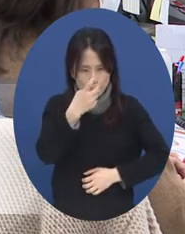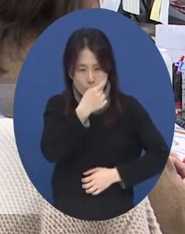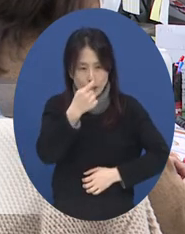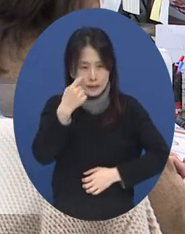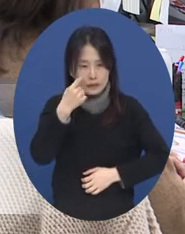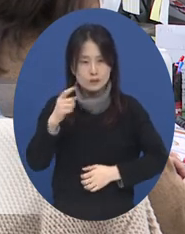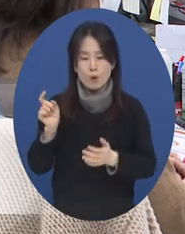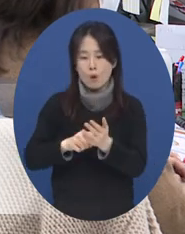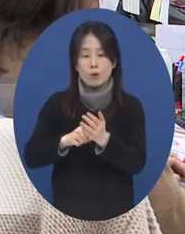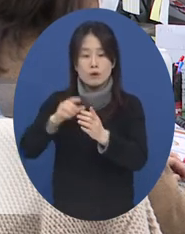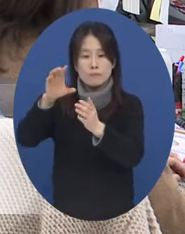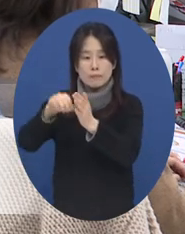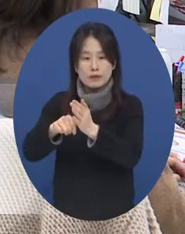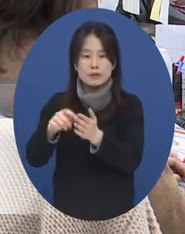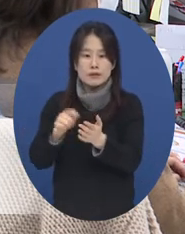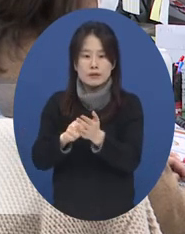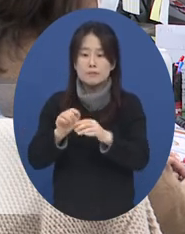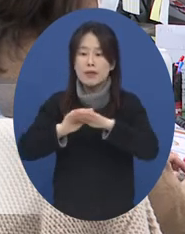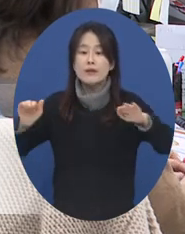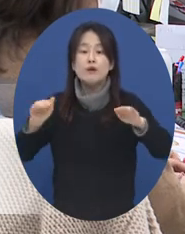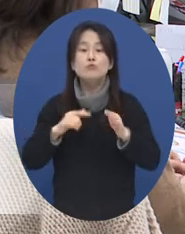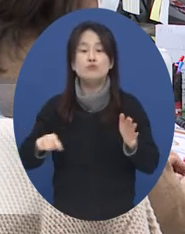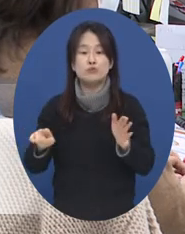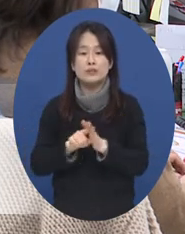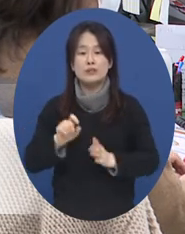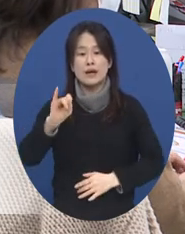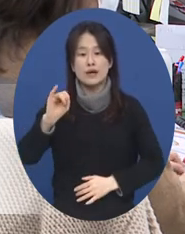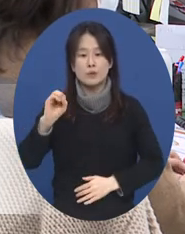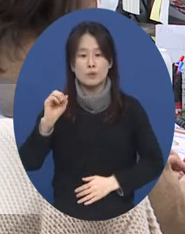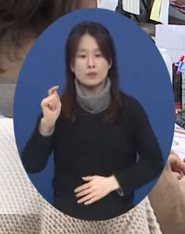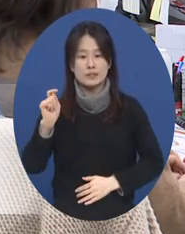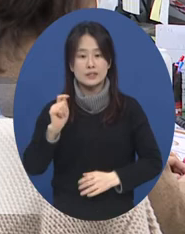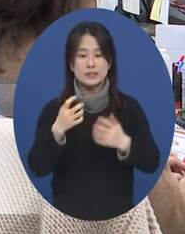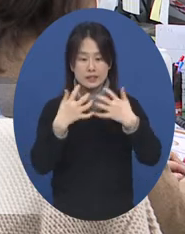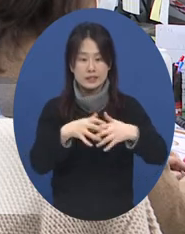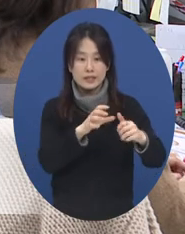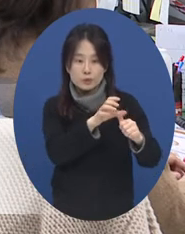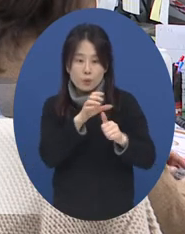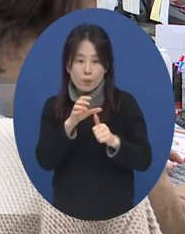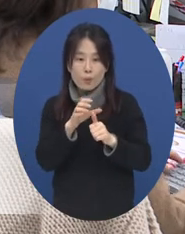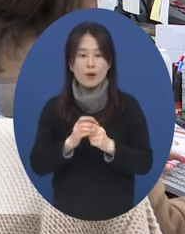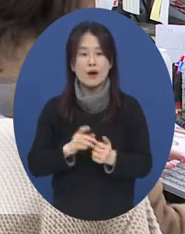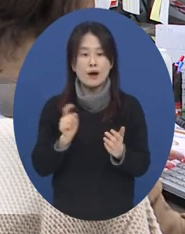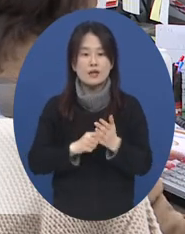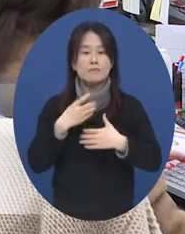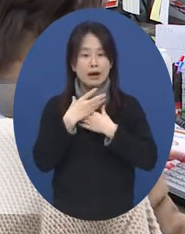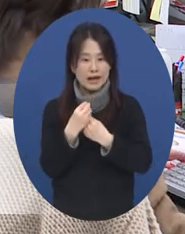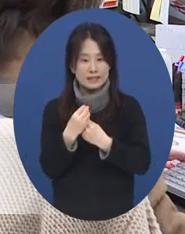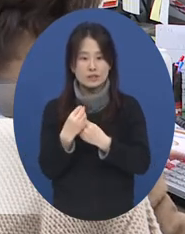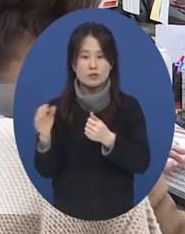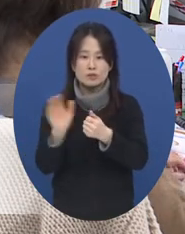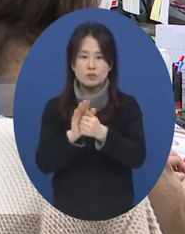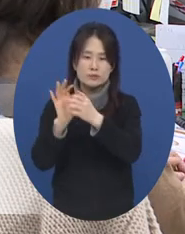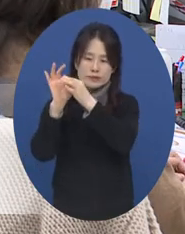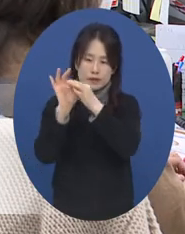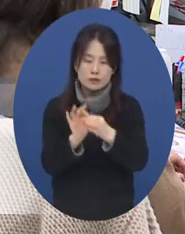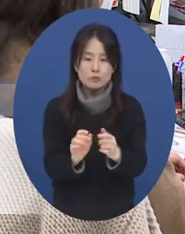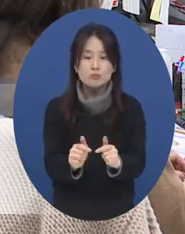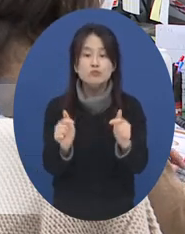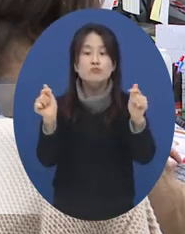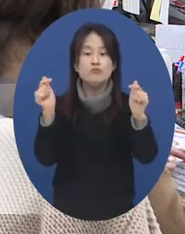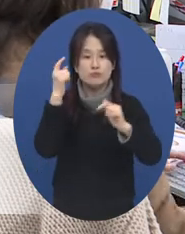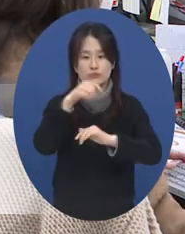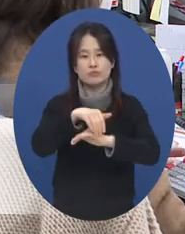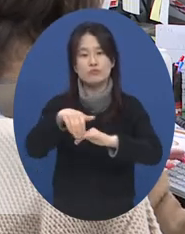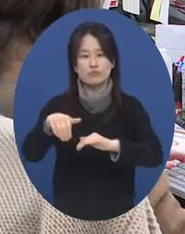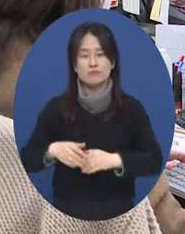응급 상황에서의 긴급 대응을 위해 iot 장비를 활용한 임금 안전 안심 서비스를 지속적으로 확대해